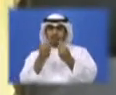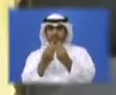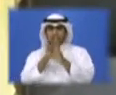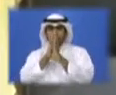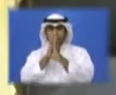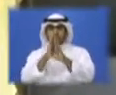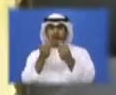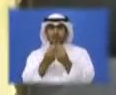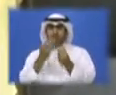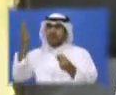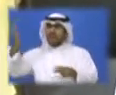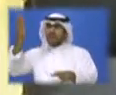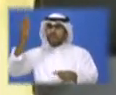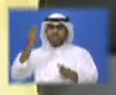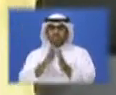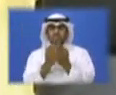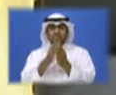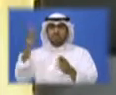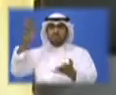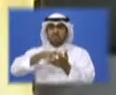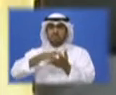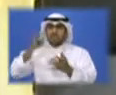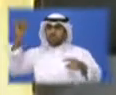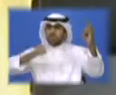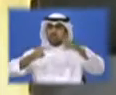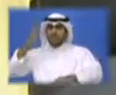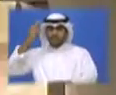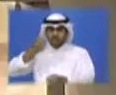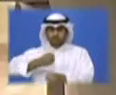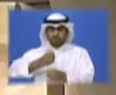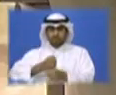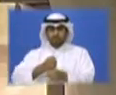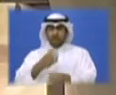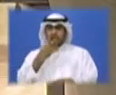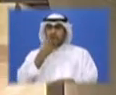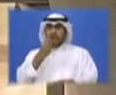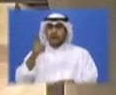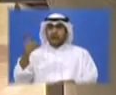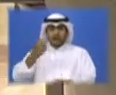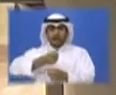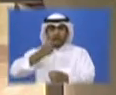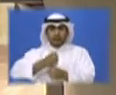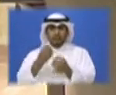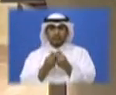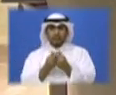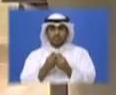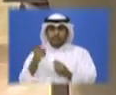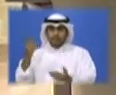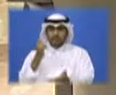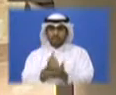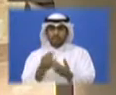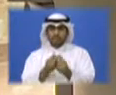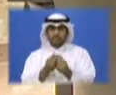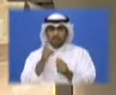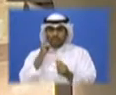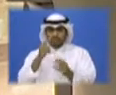حقوق العمالة الوافدة، لذا أصدرت قراراً بإنشاء الهيئة العامة للقوى العاملة التي تعنى بتنظيم